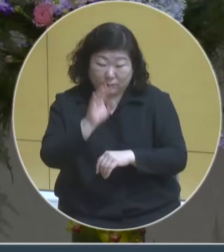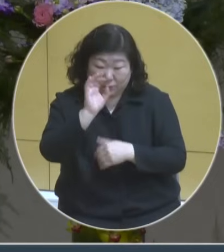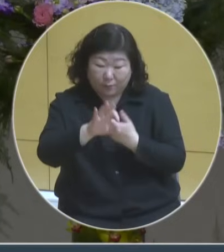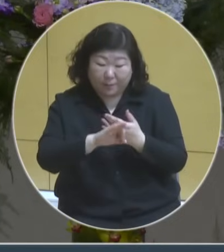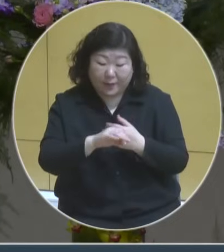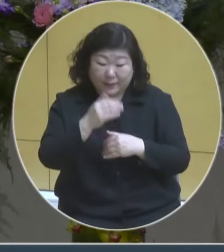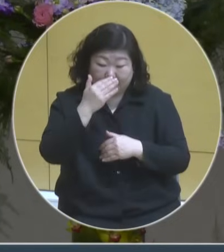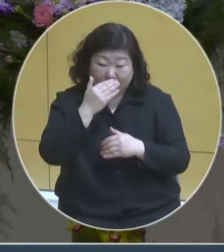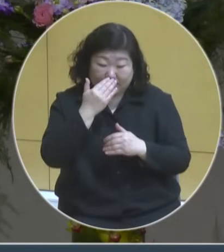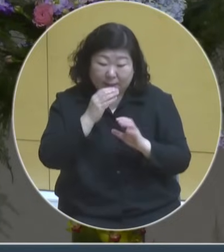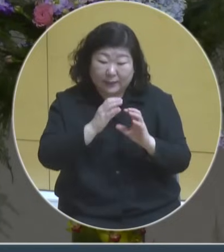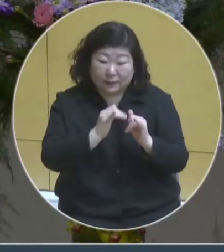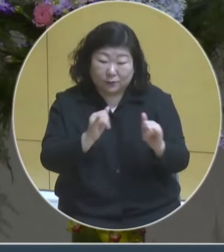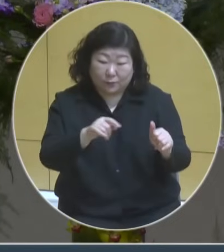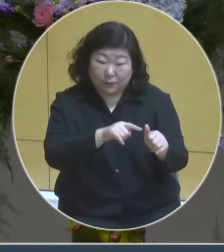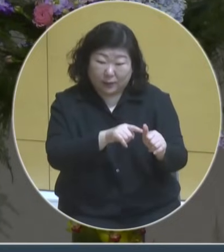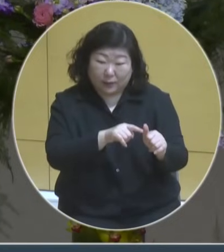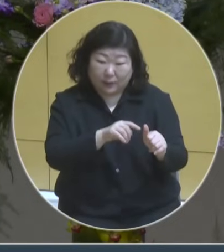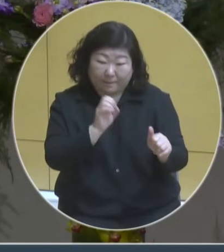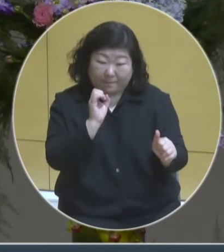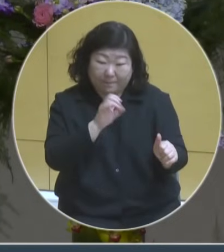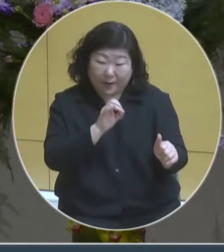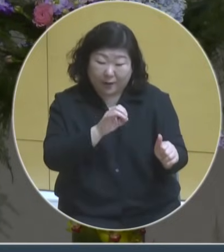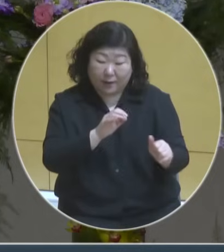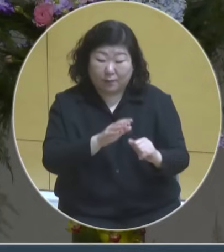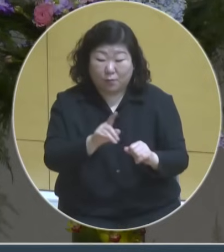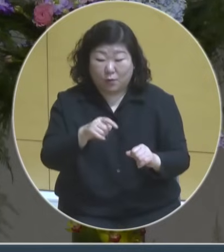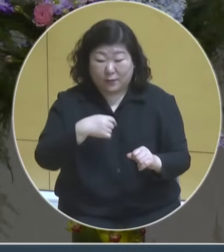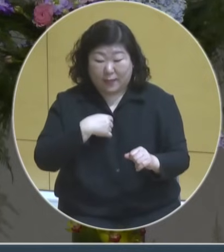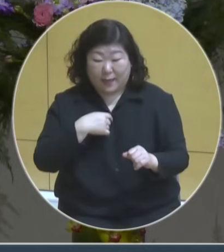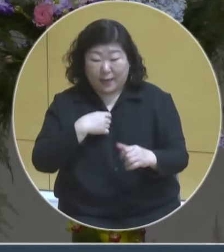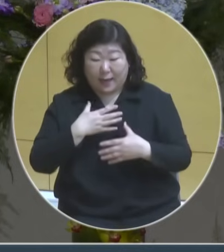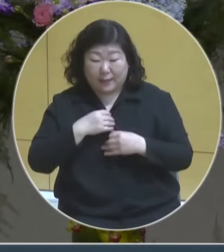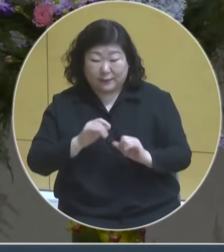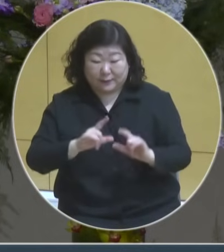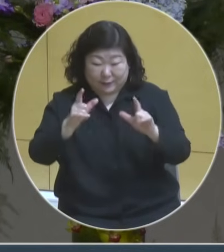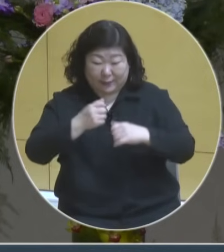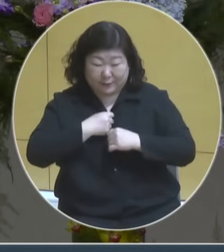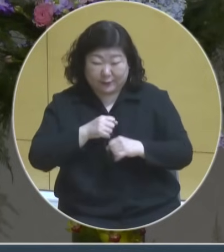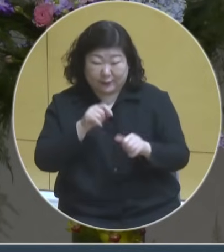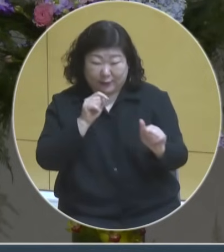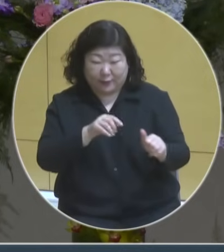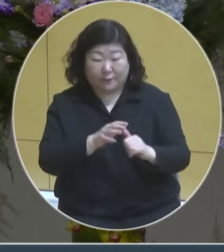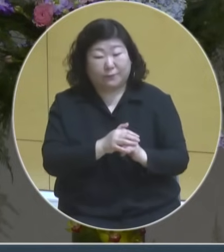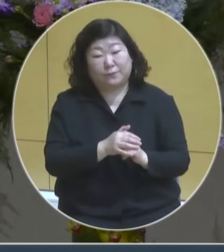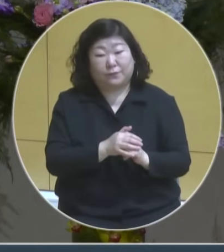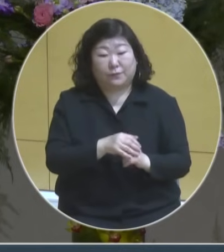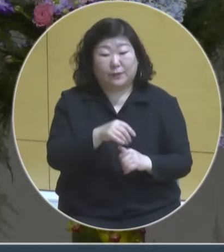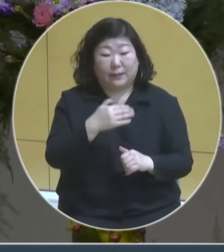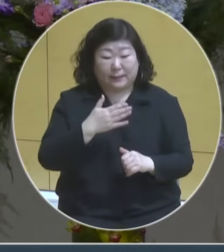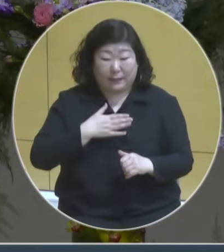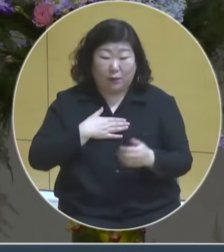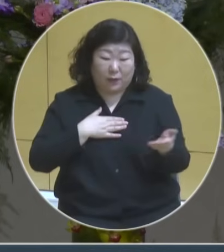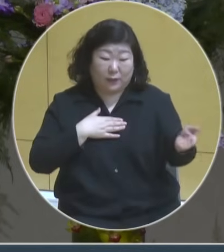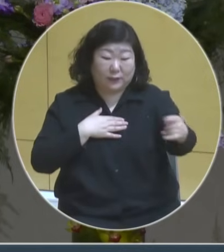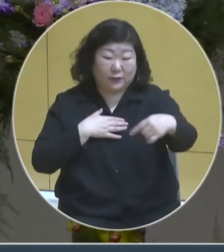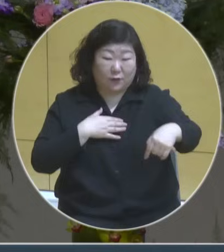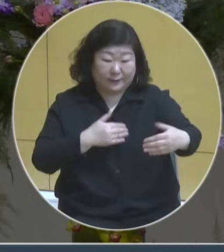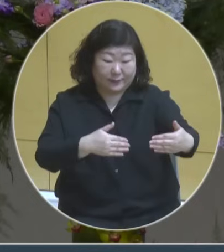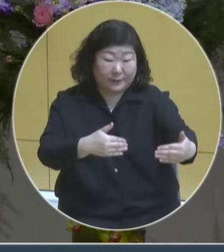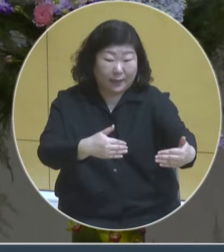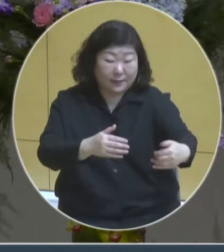자손에게 말하여 이르기를 너희는 나의 안식일을 지키라이는 나와 너희 사이에 너희